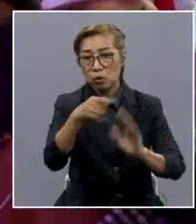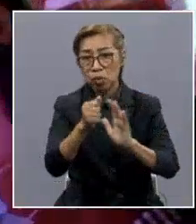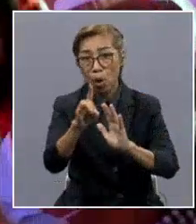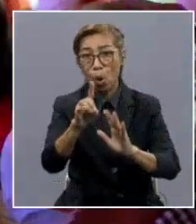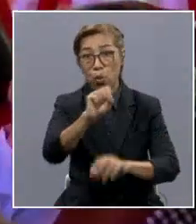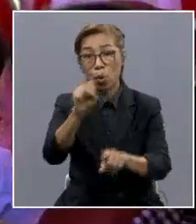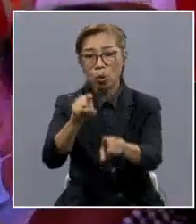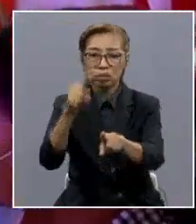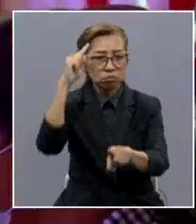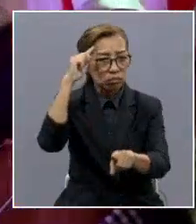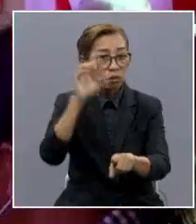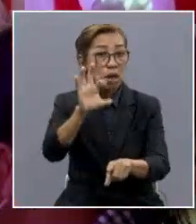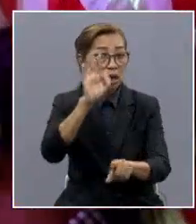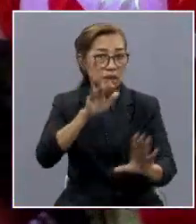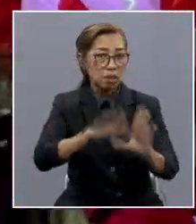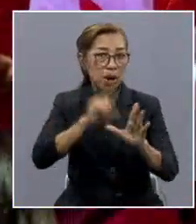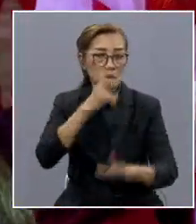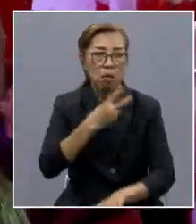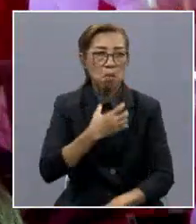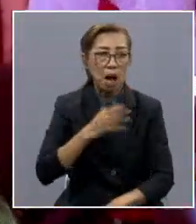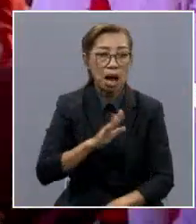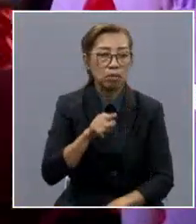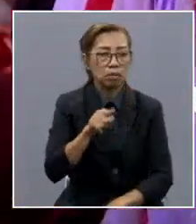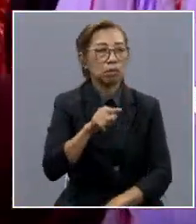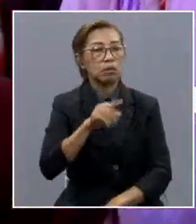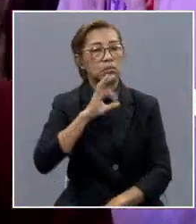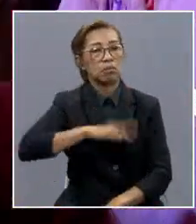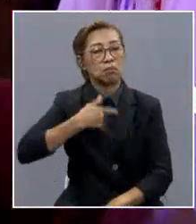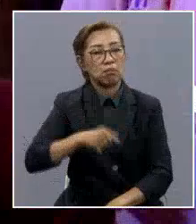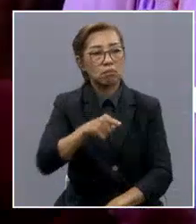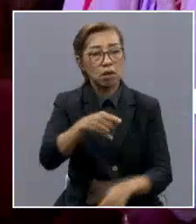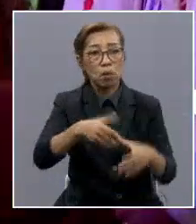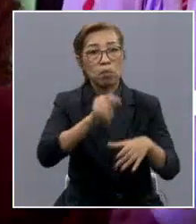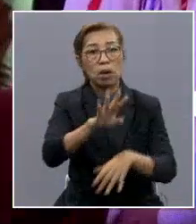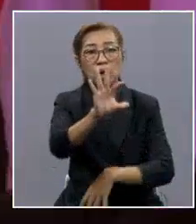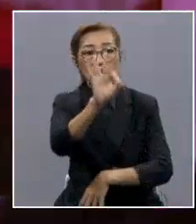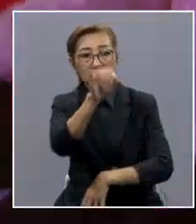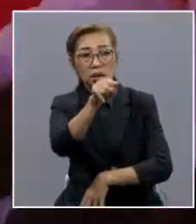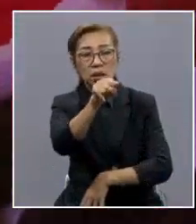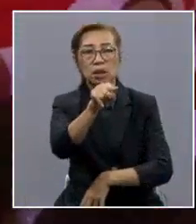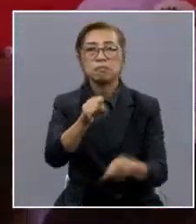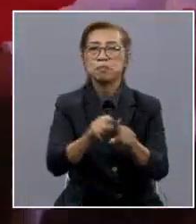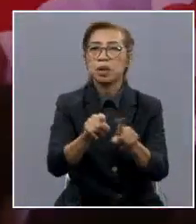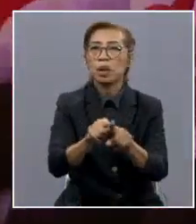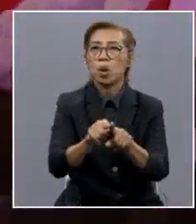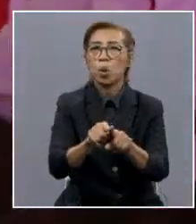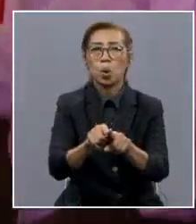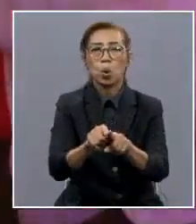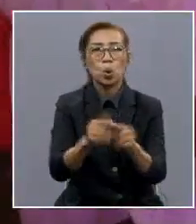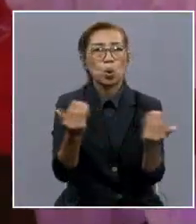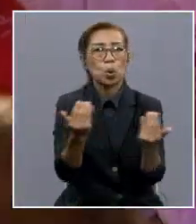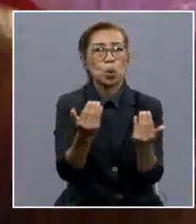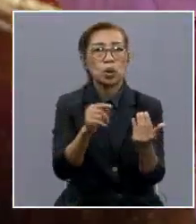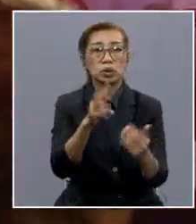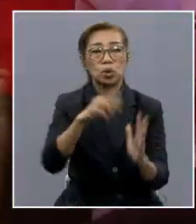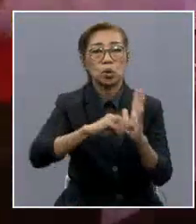อุดรเขต2คุณสุรทินเนี่ยไม่พอใจนะครับพักเลือกคุณวัชรพลขาวขำอดีตลูกของคุณวัช